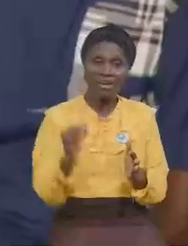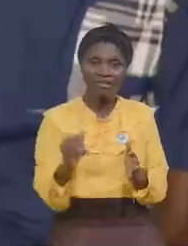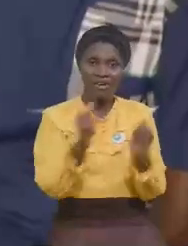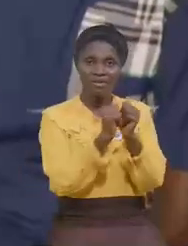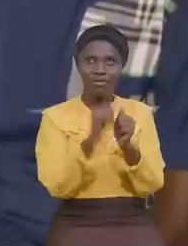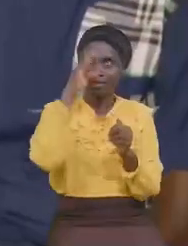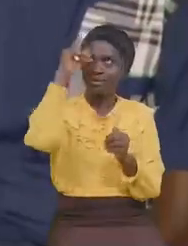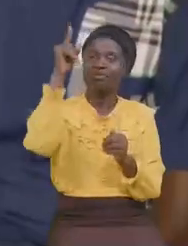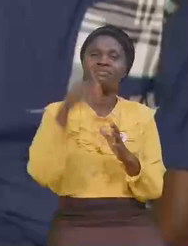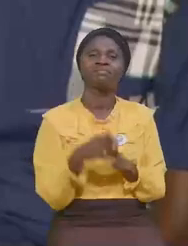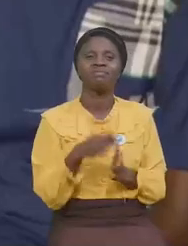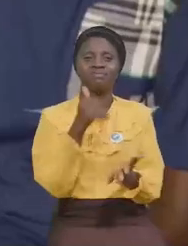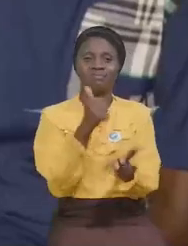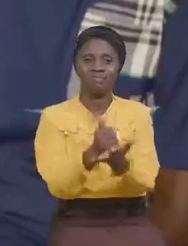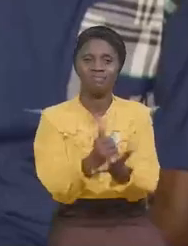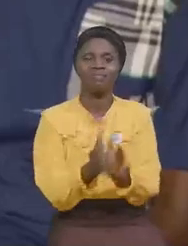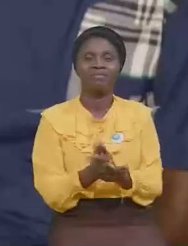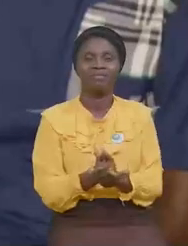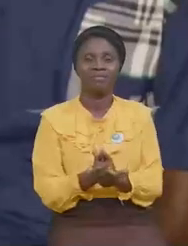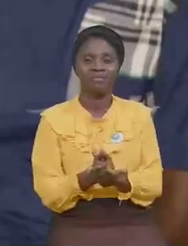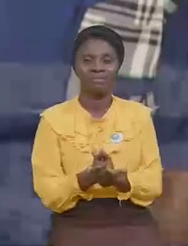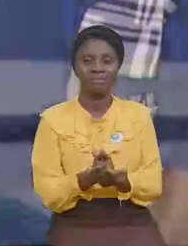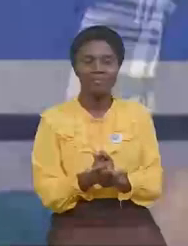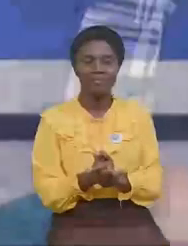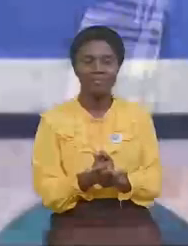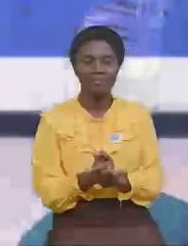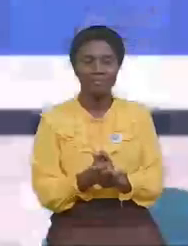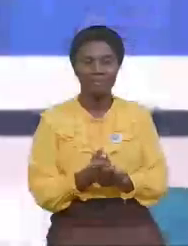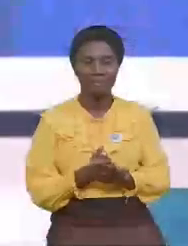là avec lui pour toujours.